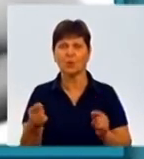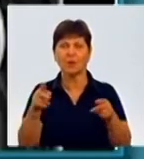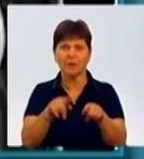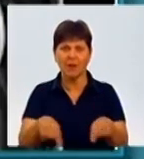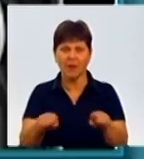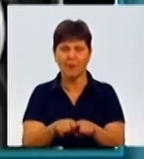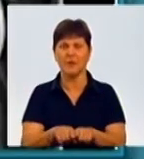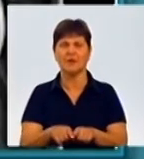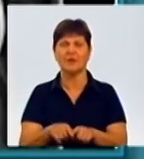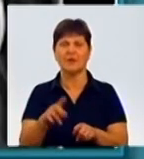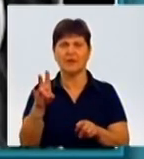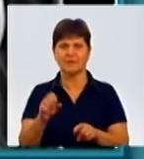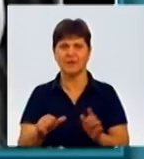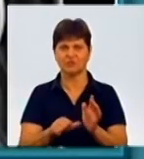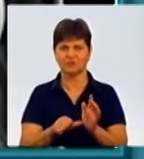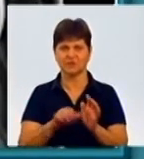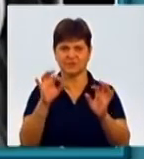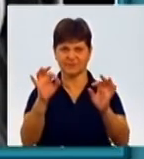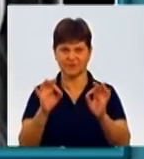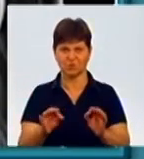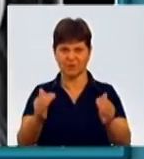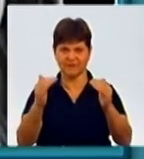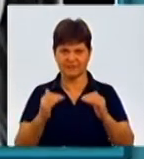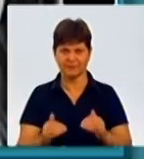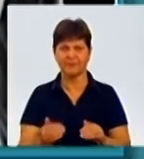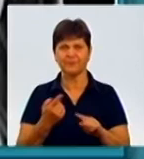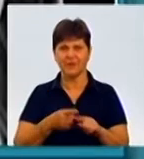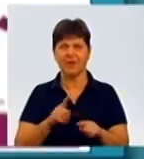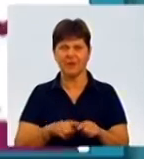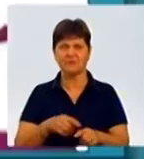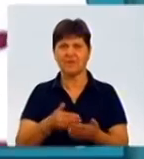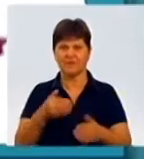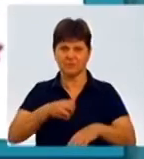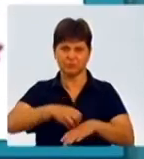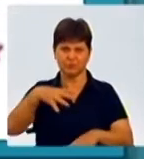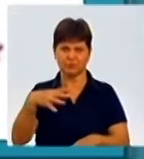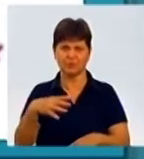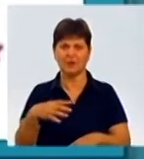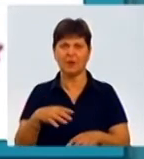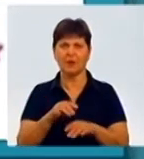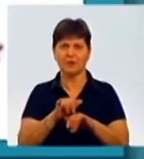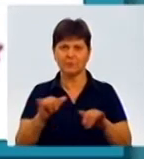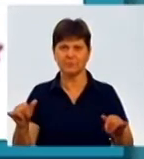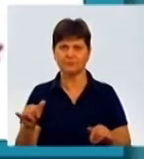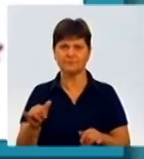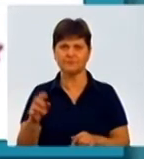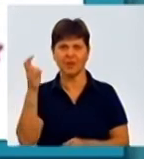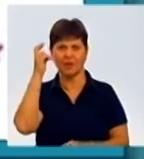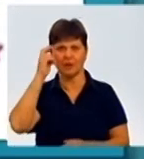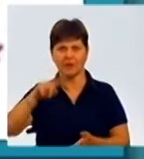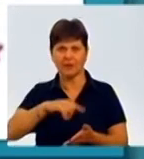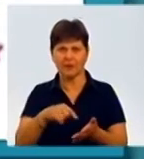6%. Однак все ще лідирує у структурі смертей від злоякісних пухлин. Найбільше розповсюджений рак грудей у Києві, а